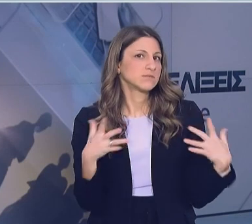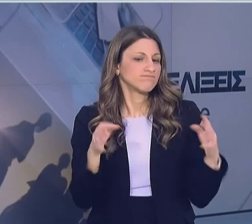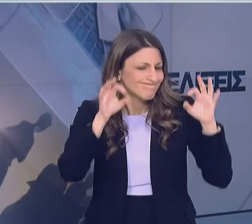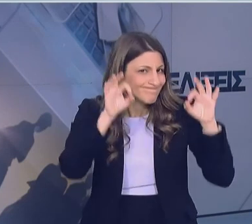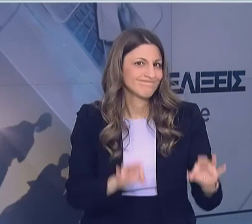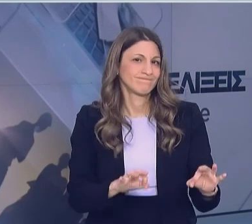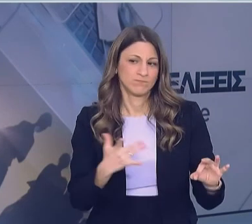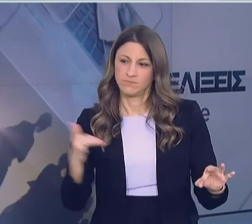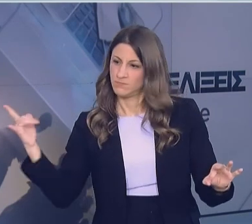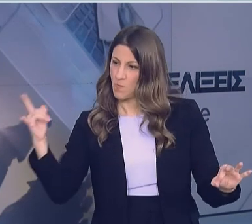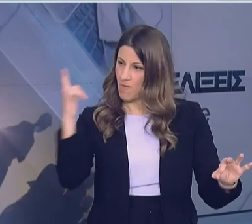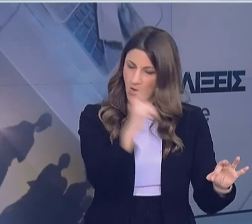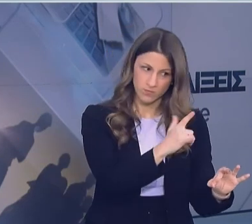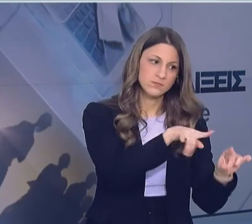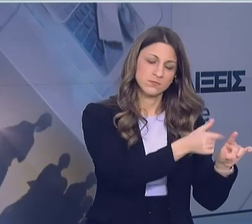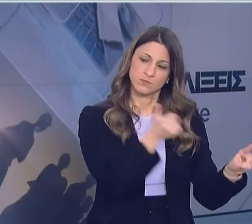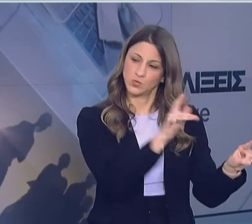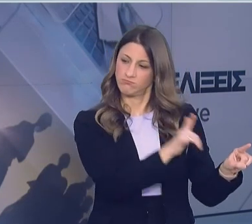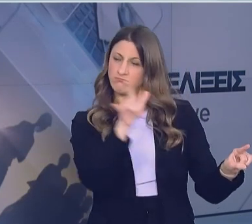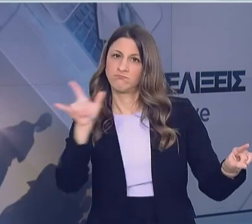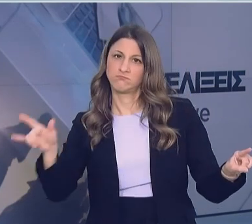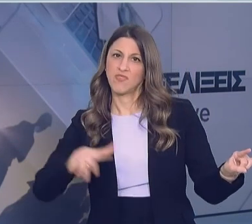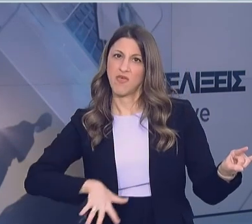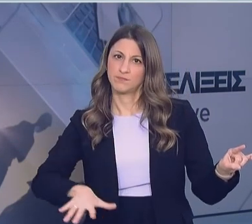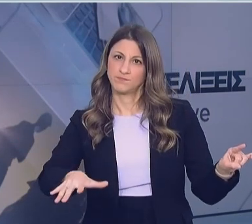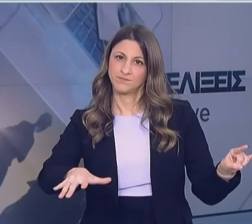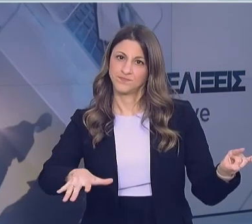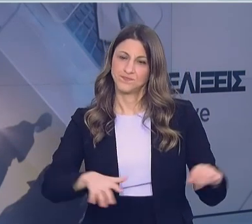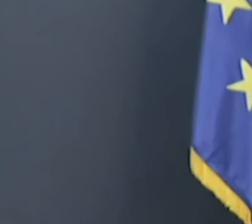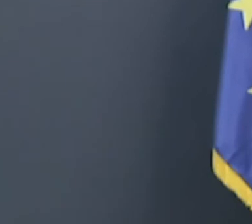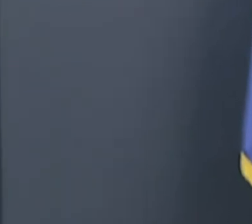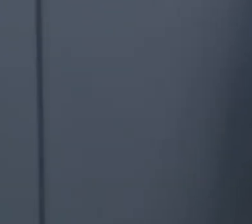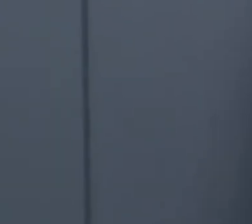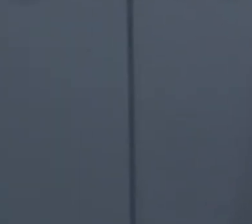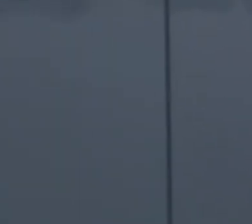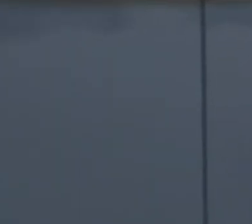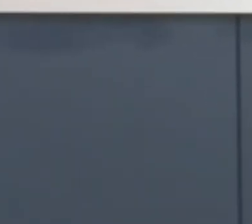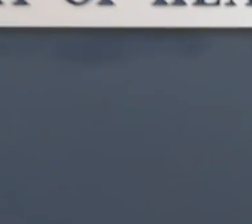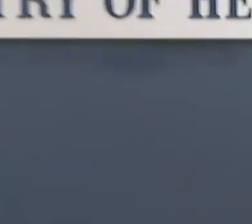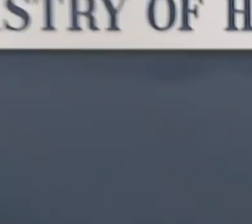συγκεκριμένο χωροταξικά και χρονικά. Σας ευχαριστώ πολύ.